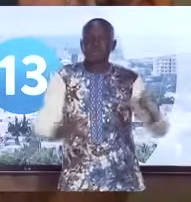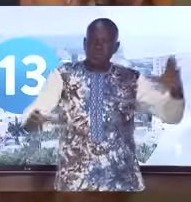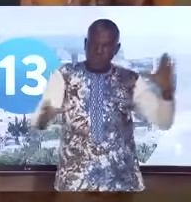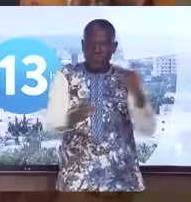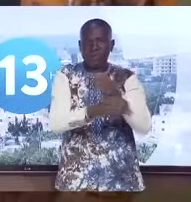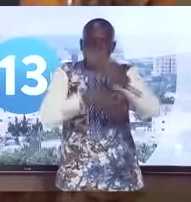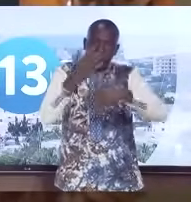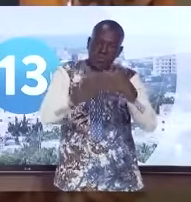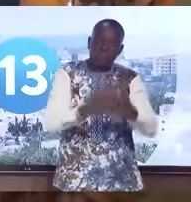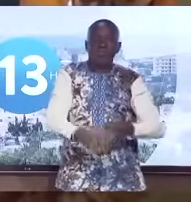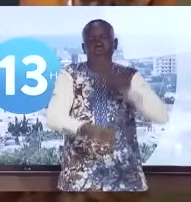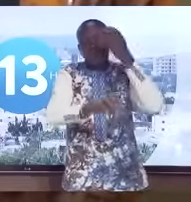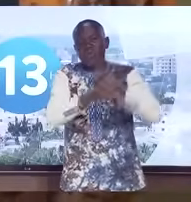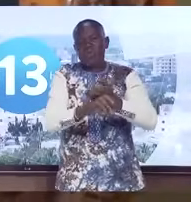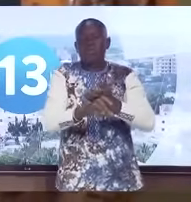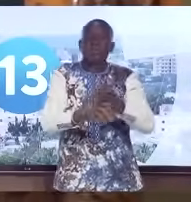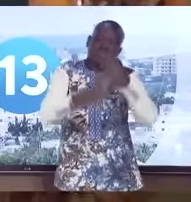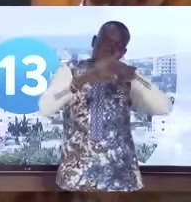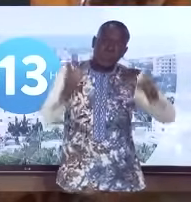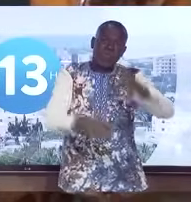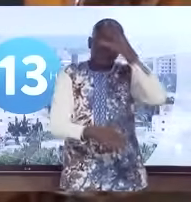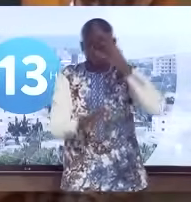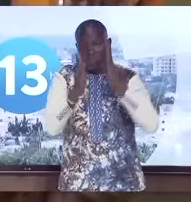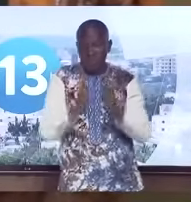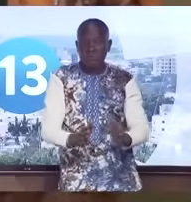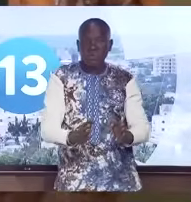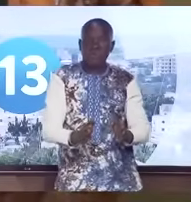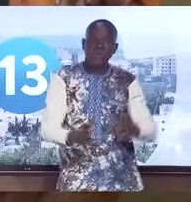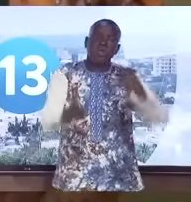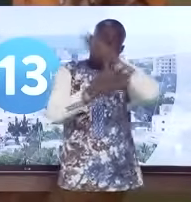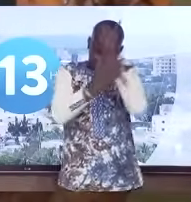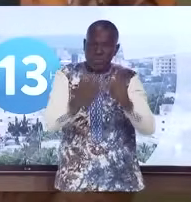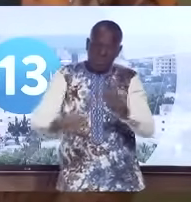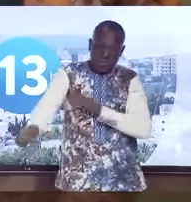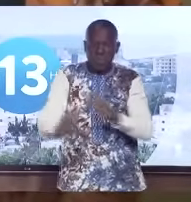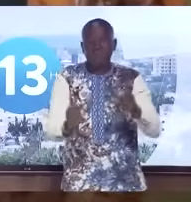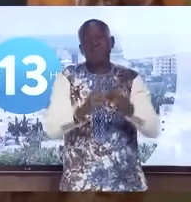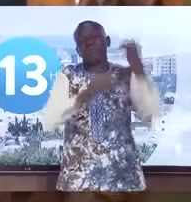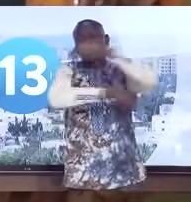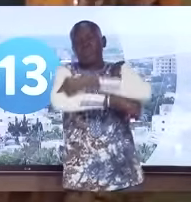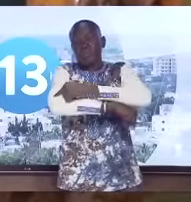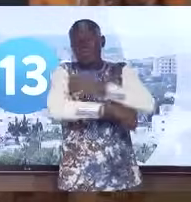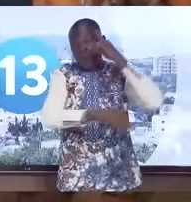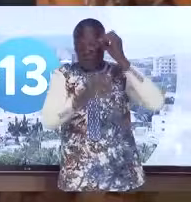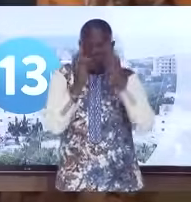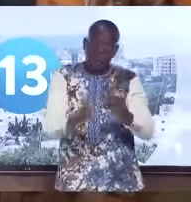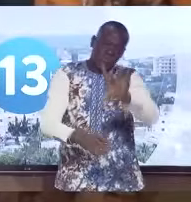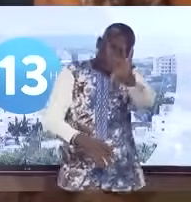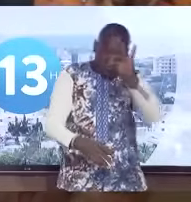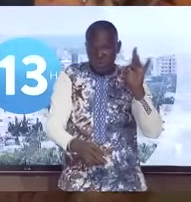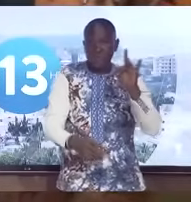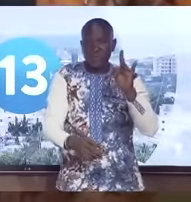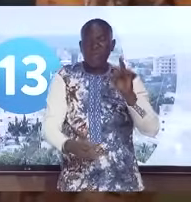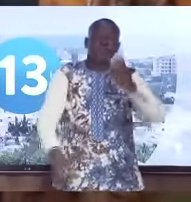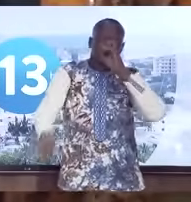les préoccupations des différents consommateurs dans notre plan d'action. C'est pour cela qu'aujourd'hui, on décide de se retrouver, de se